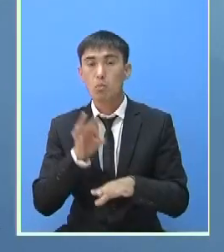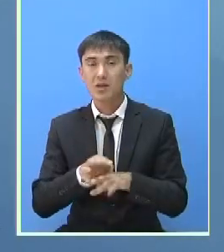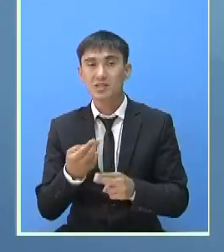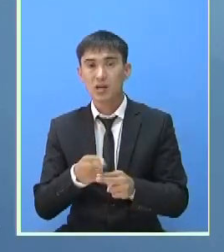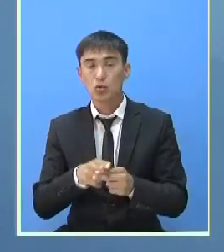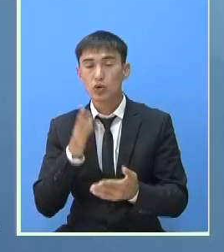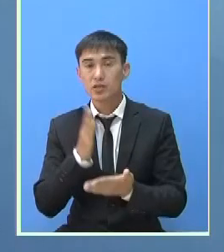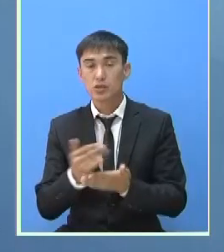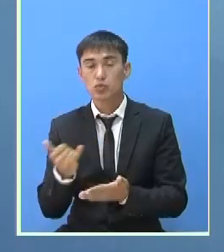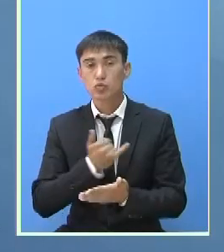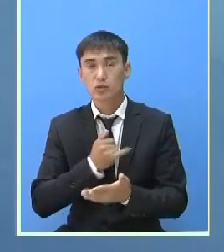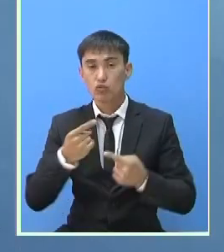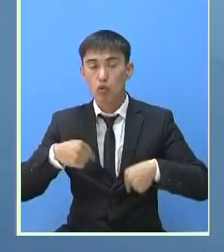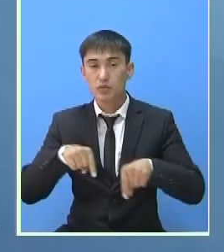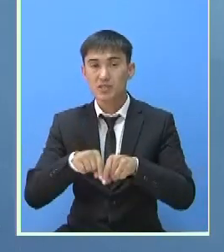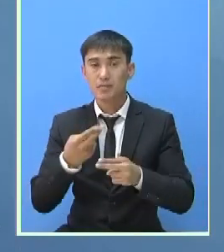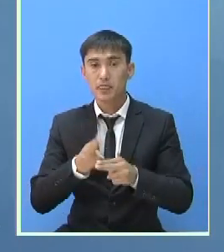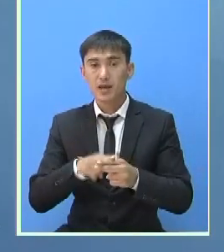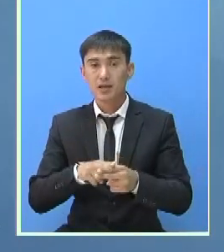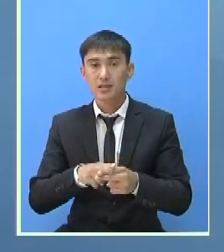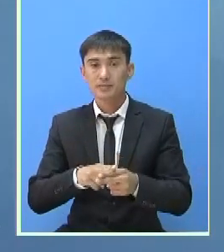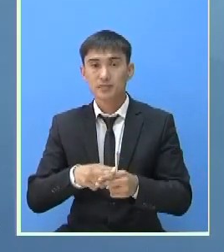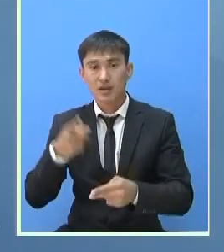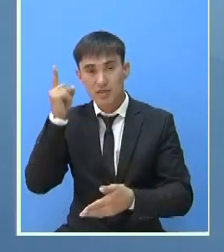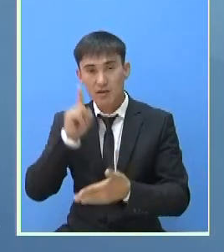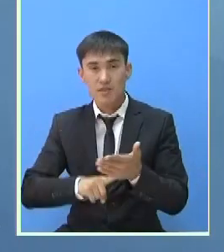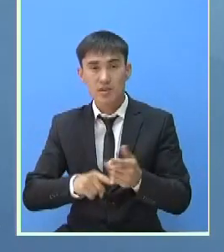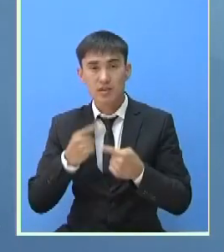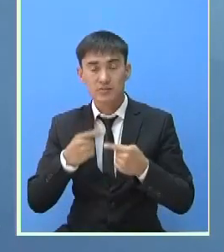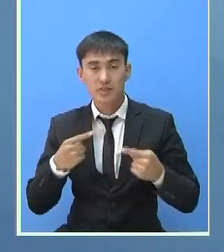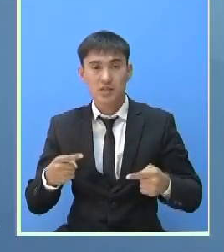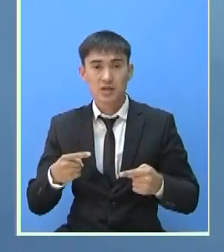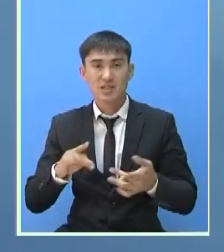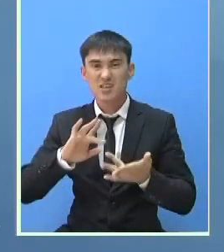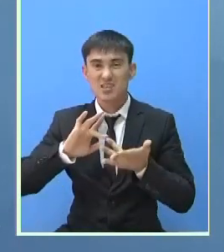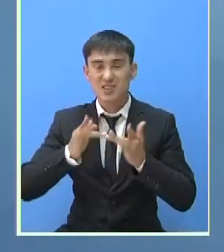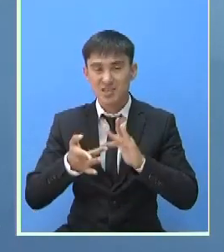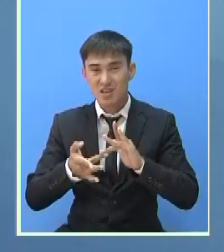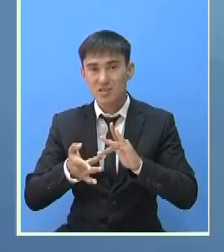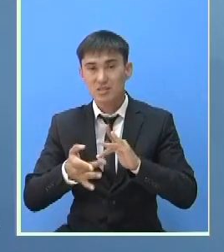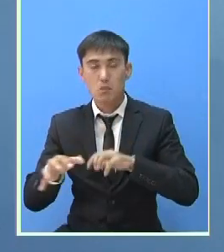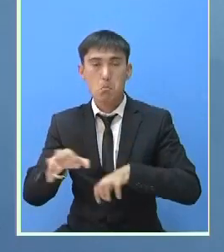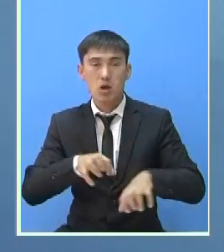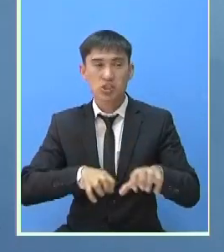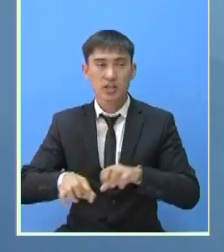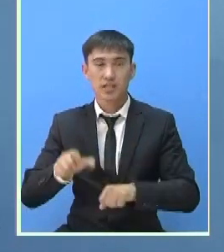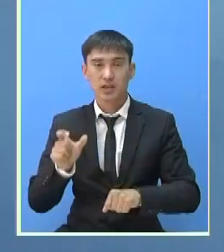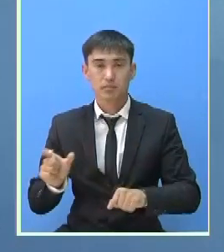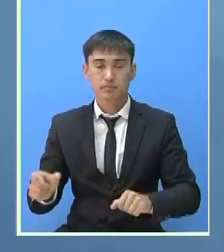которая появилась у нас в обществе, излишнего доверия ко всякого рода интернет-сайтам и